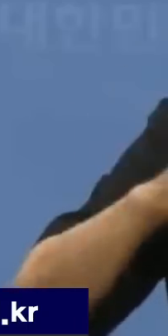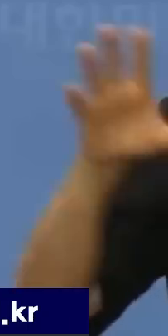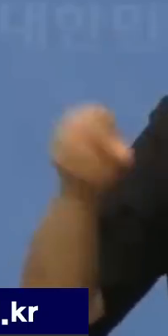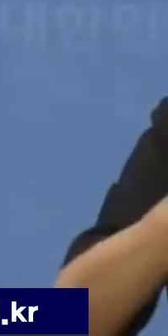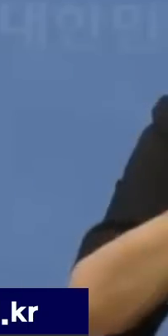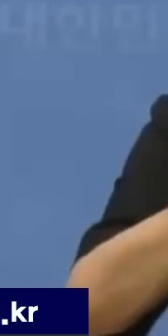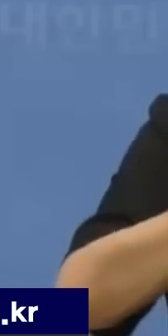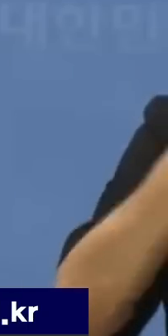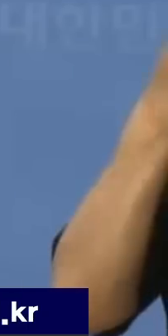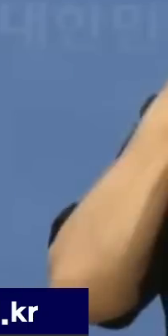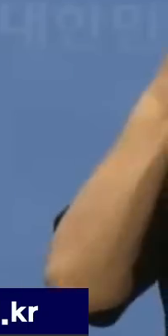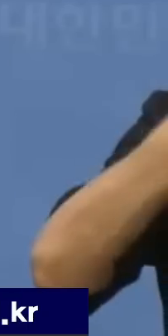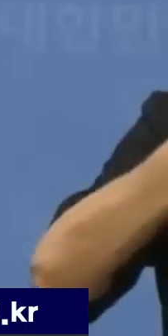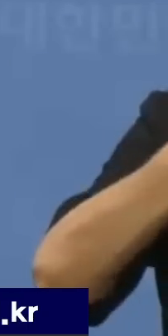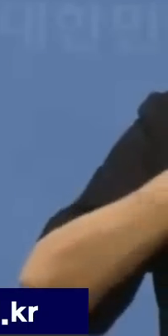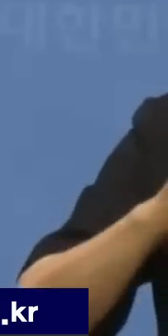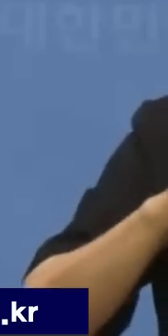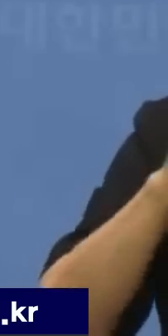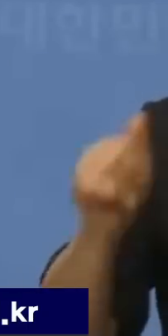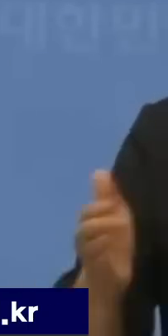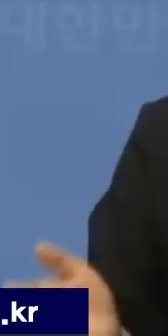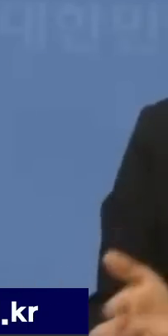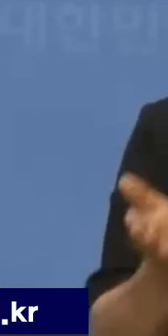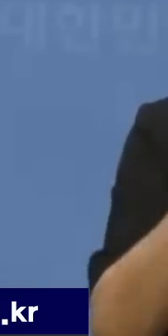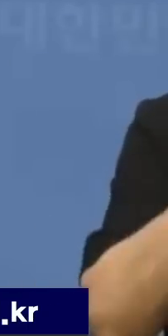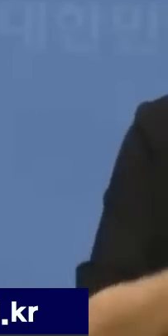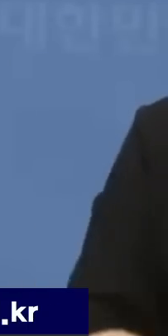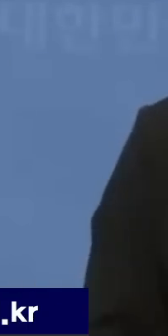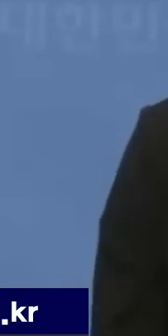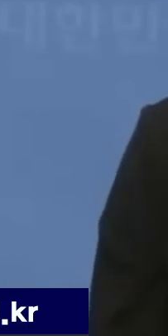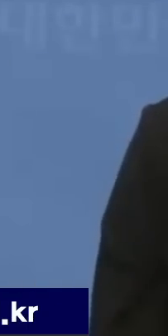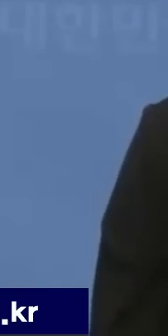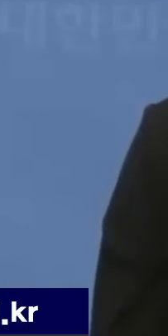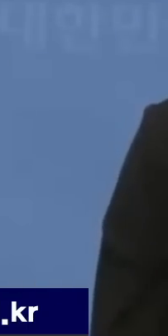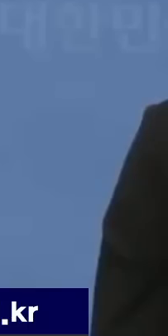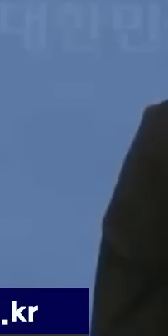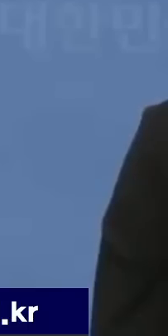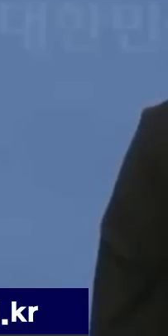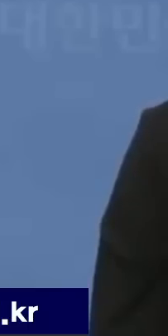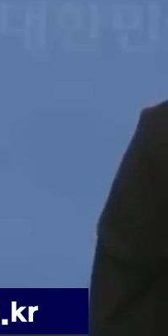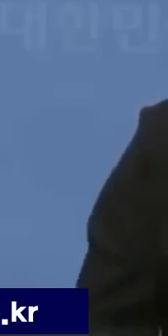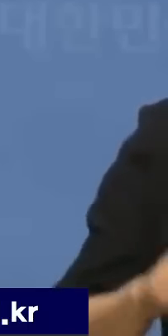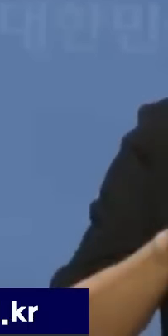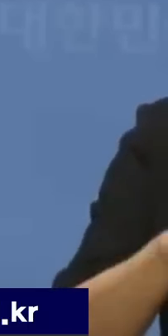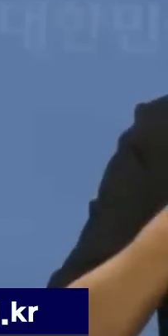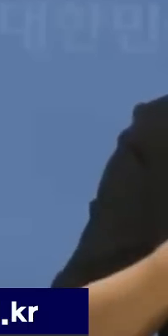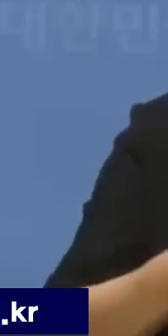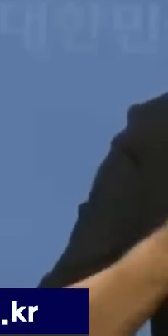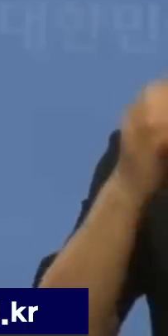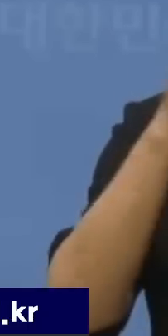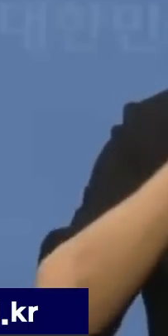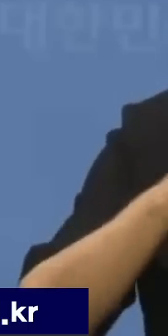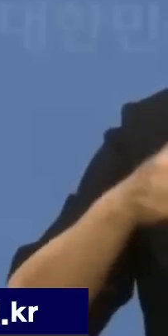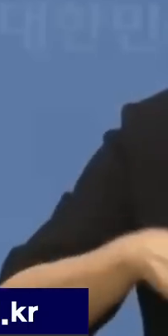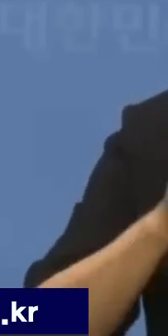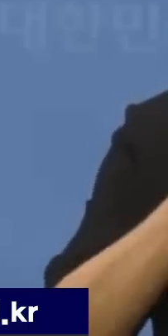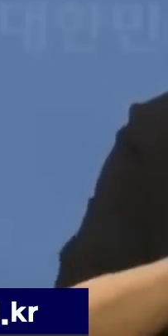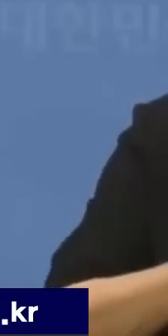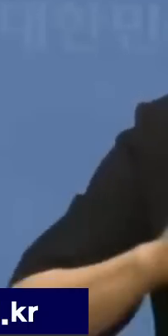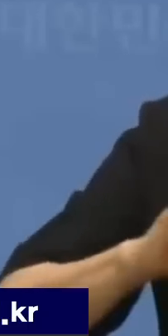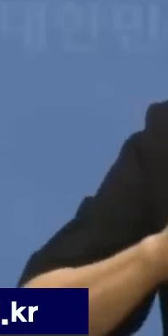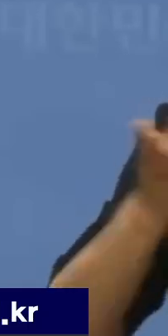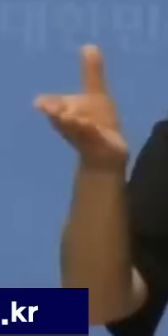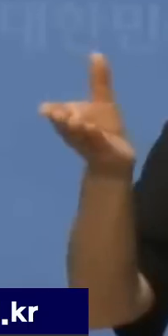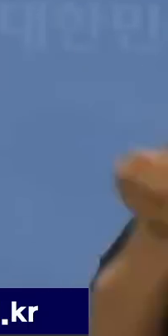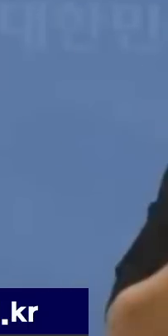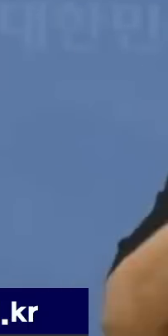국무총리는 또 다시 가짜뉴스로 국민을 호도했습니다 어기구 의원의 추경 필요성 질의에 대해 국가채무